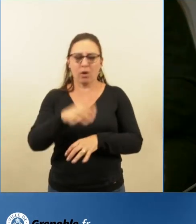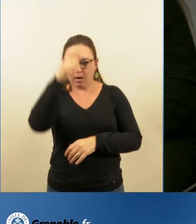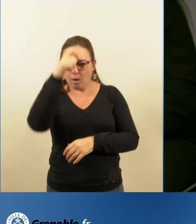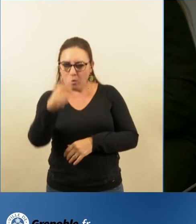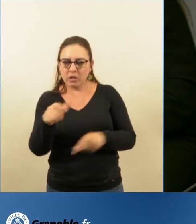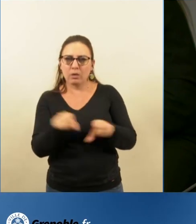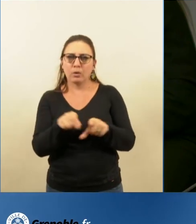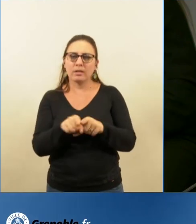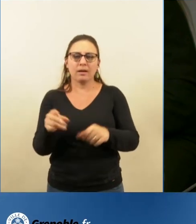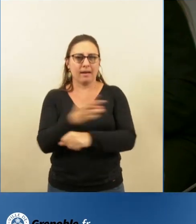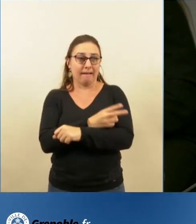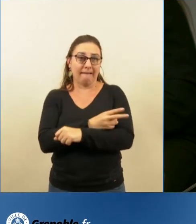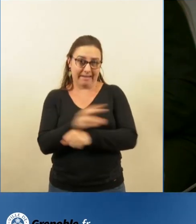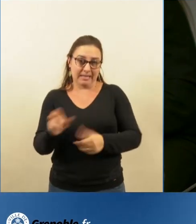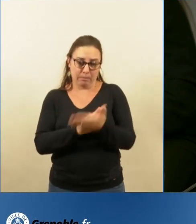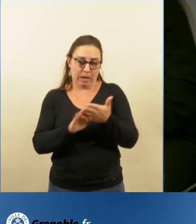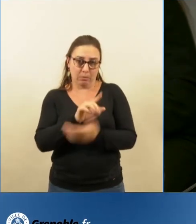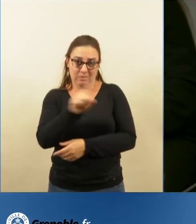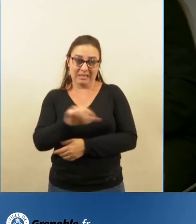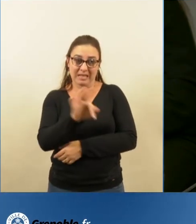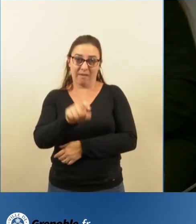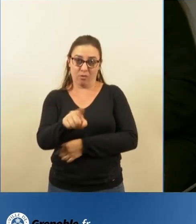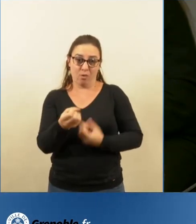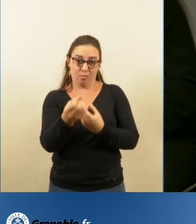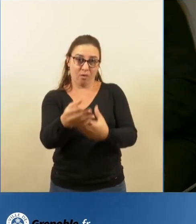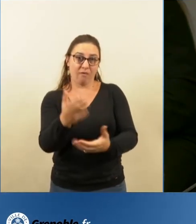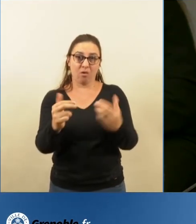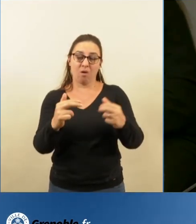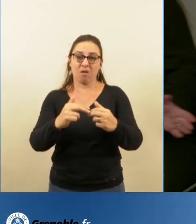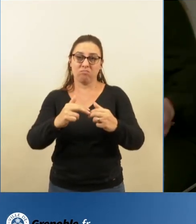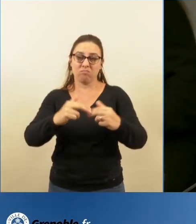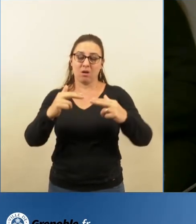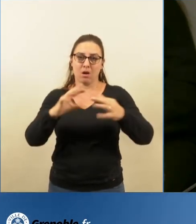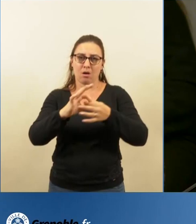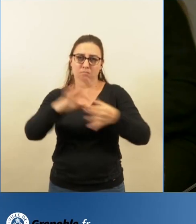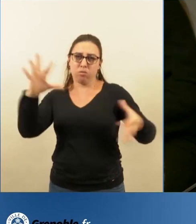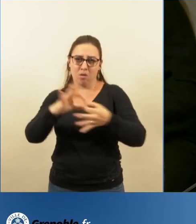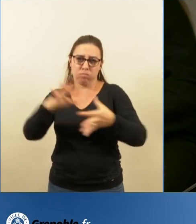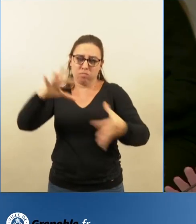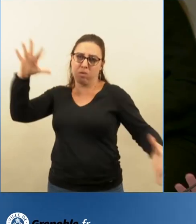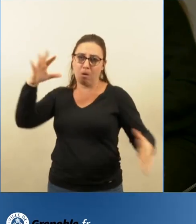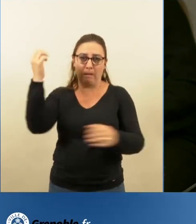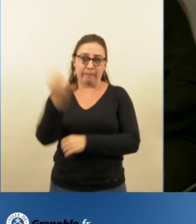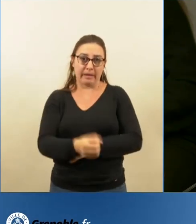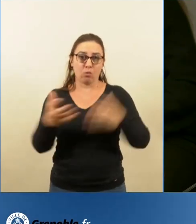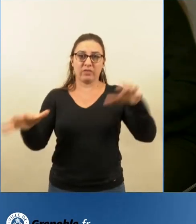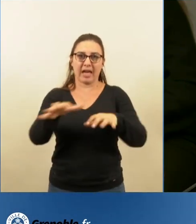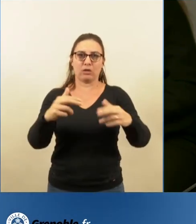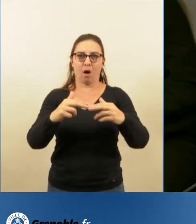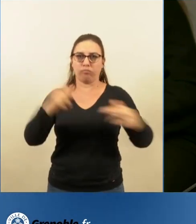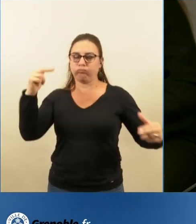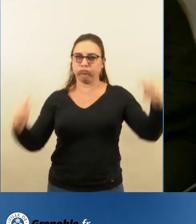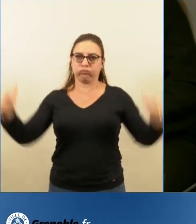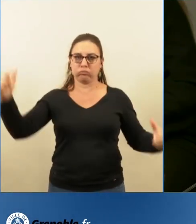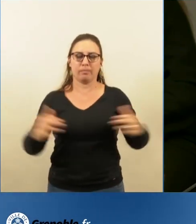c'est bien les risques l'un des risques pardon de la ZF de générer ou d'accentuer des fractures sociales et territoriales et je ne peux m'empêcher à cet instant